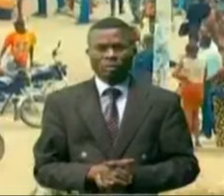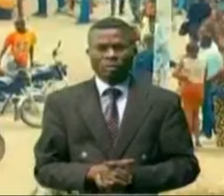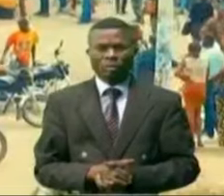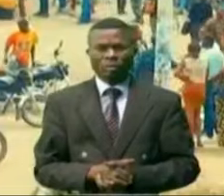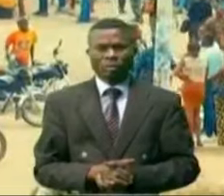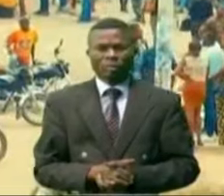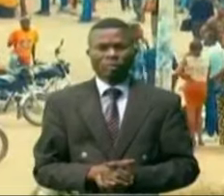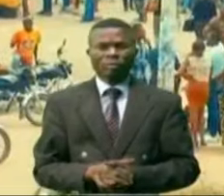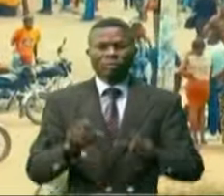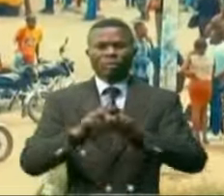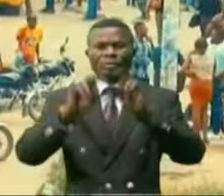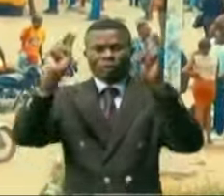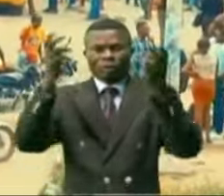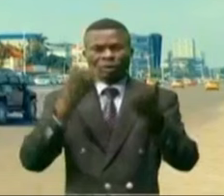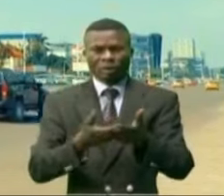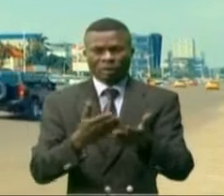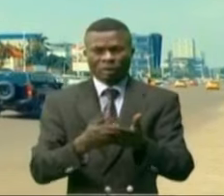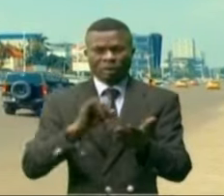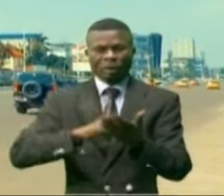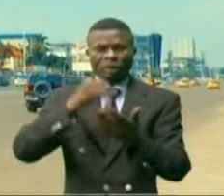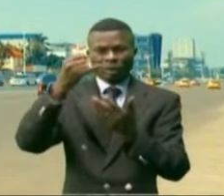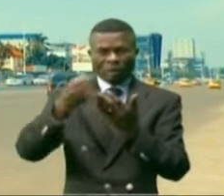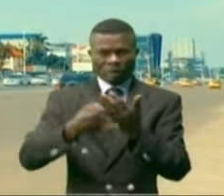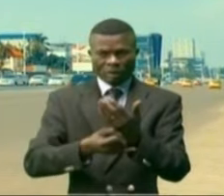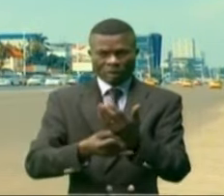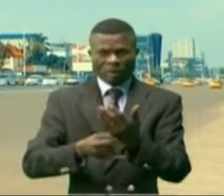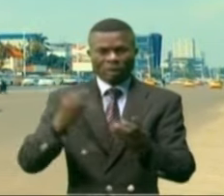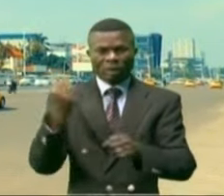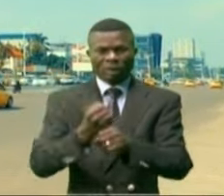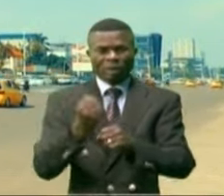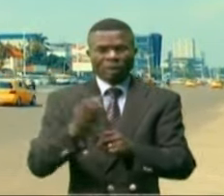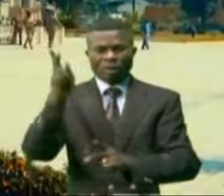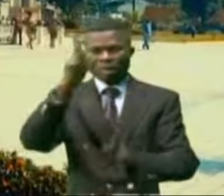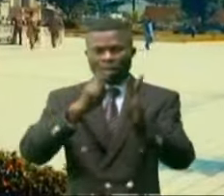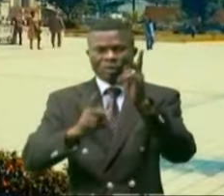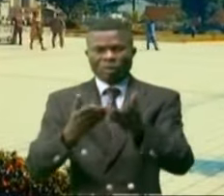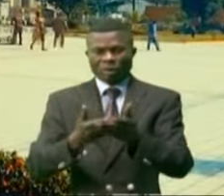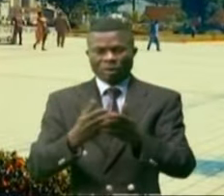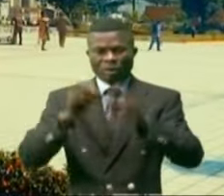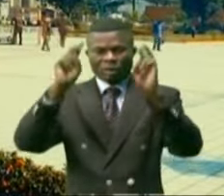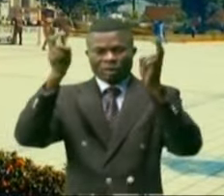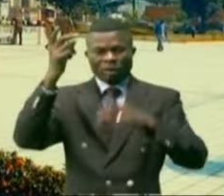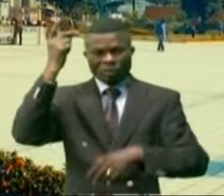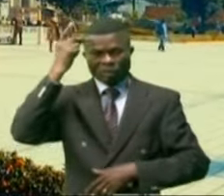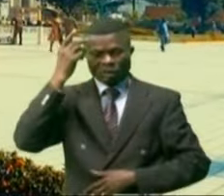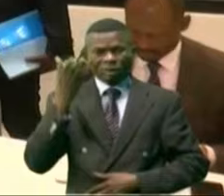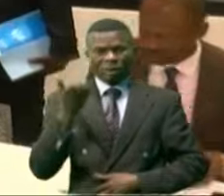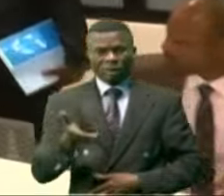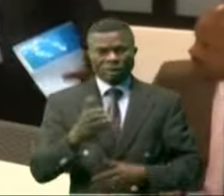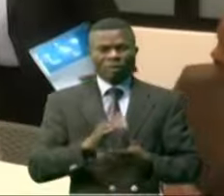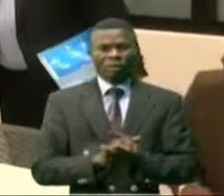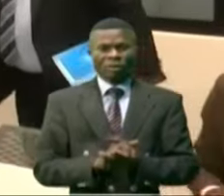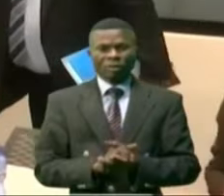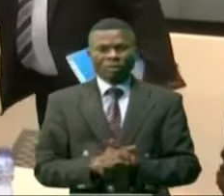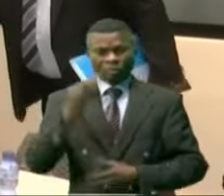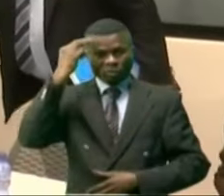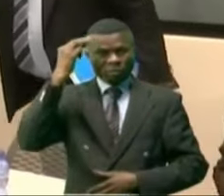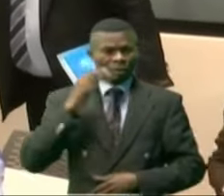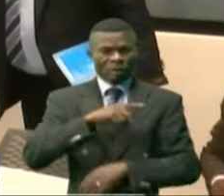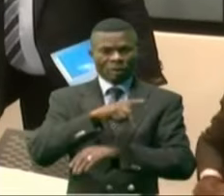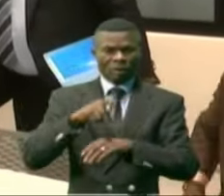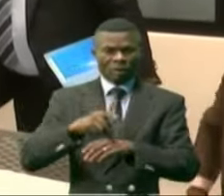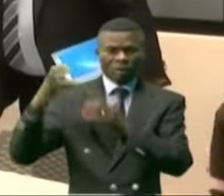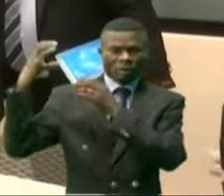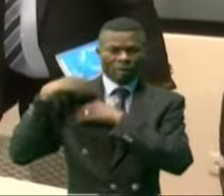dans la mise en œuvre des projets d'infrastructures et travaux publics dans la ville province de Kinshasa. Le ministre provincial en